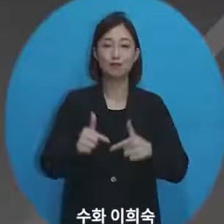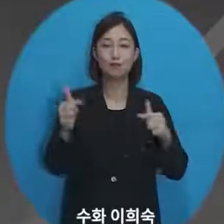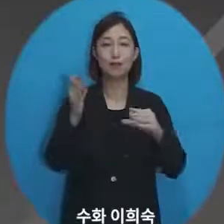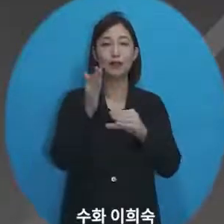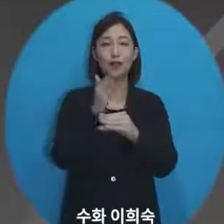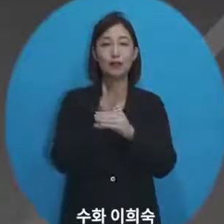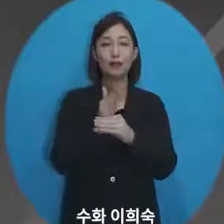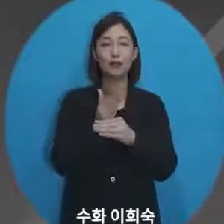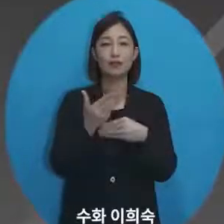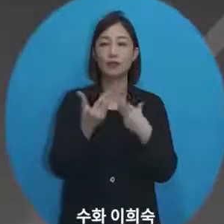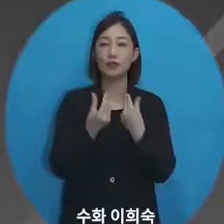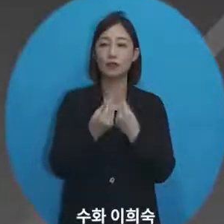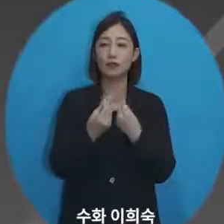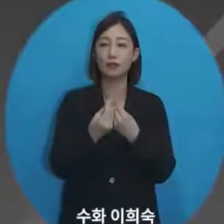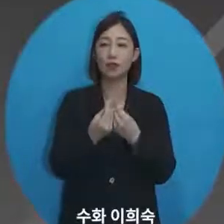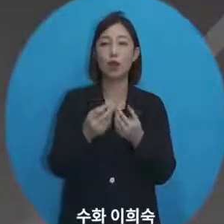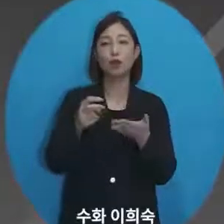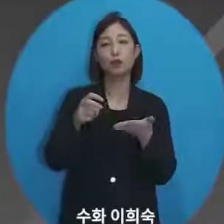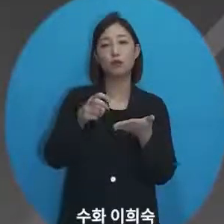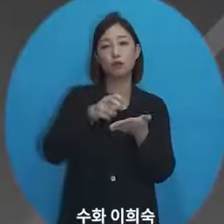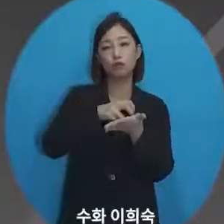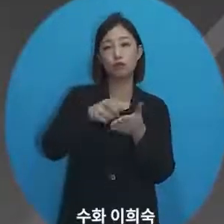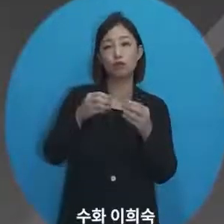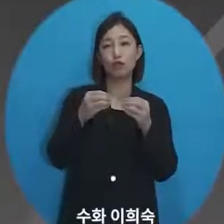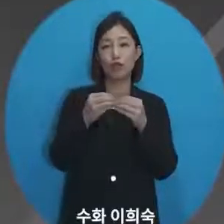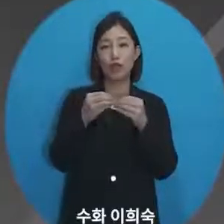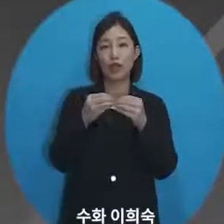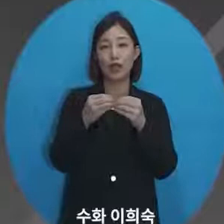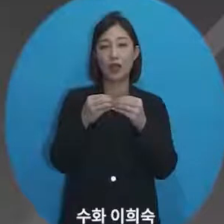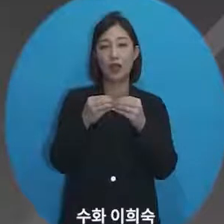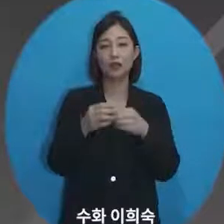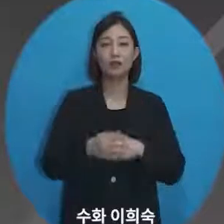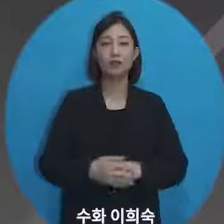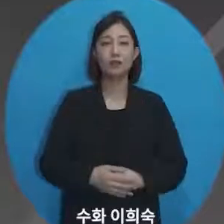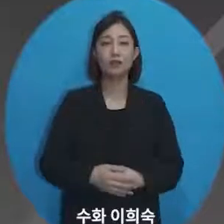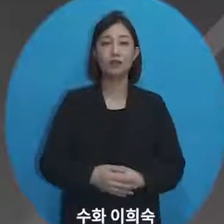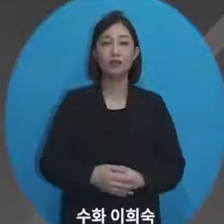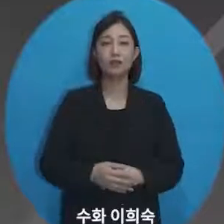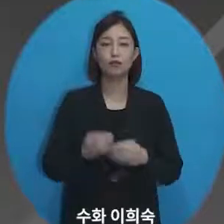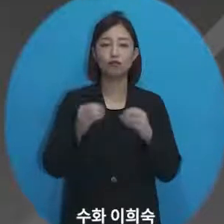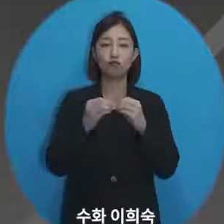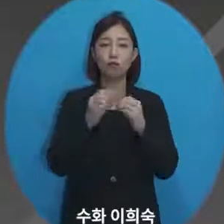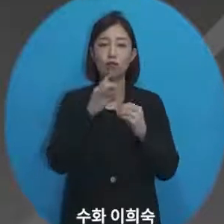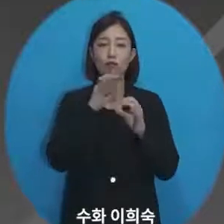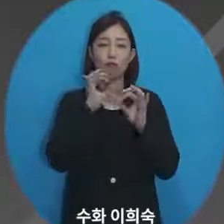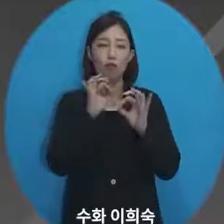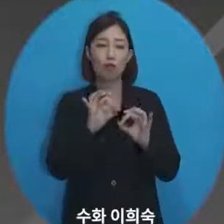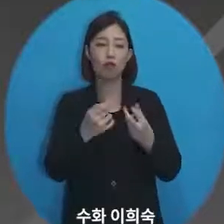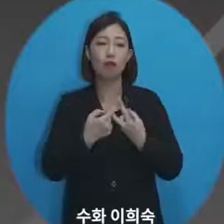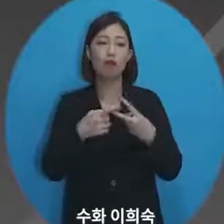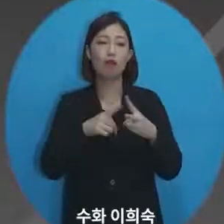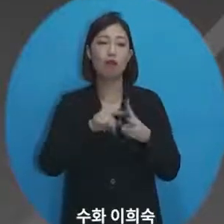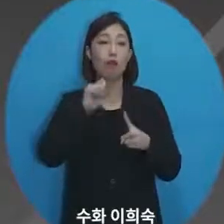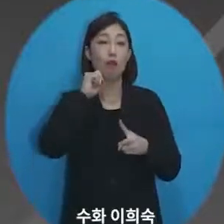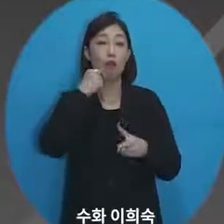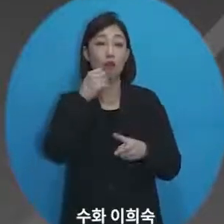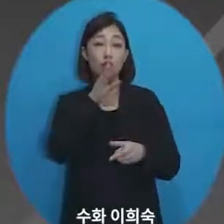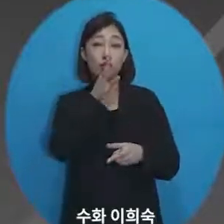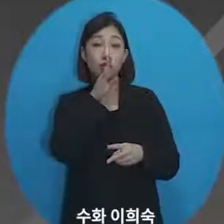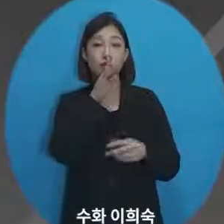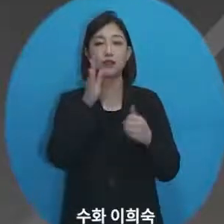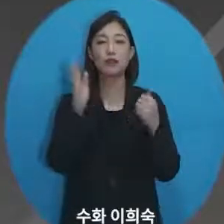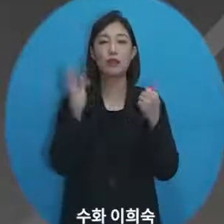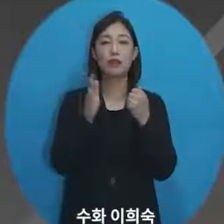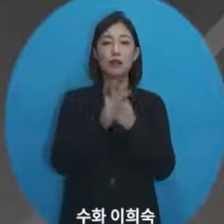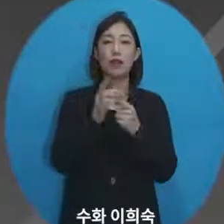문자라든지 픽토그램들로도 우리가 안내하기 어려운 부분들과 있습니다. 그런 부분에 대해서 지금과 같이 굉장히